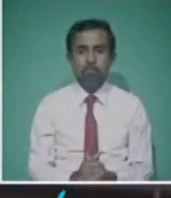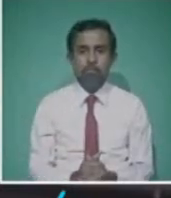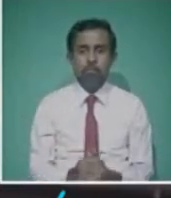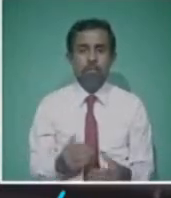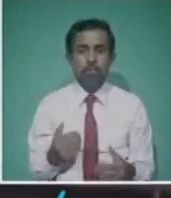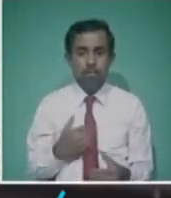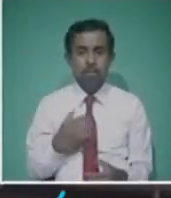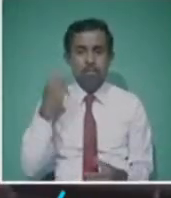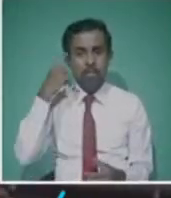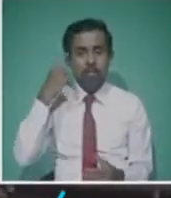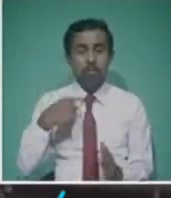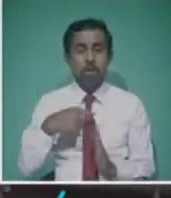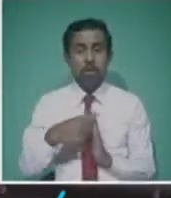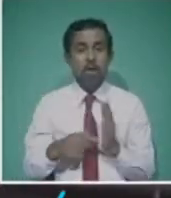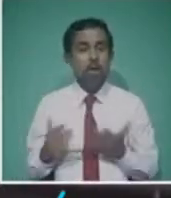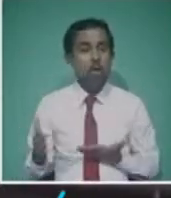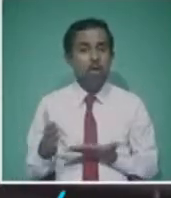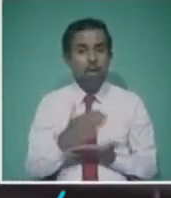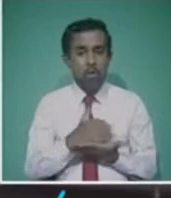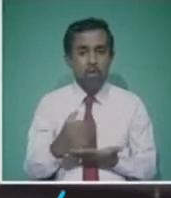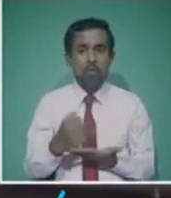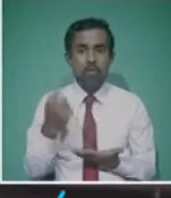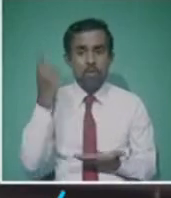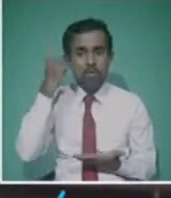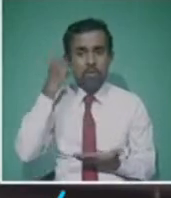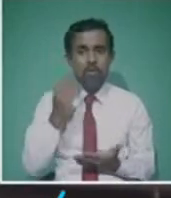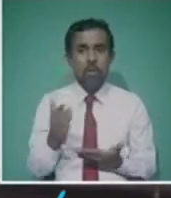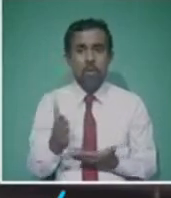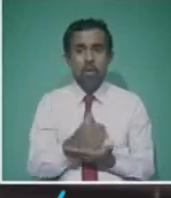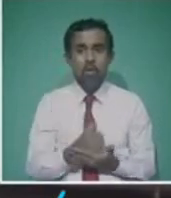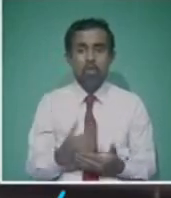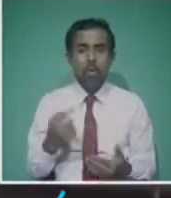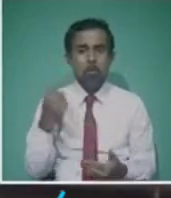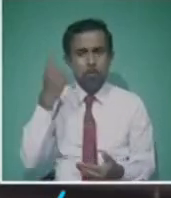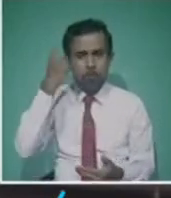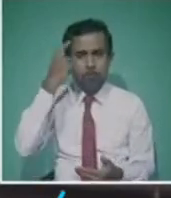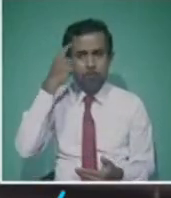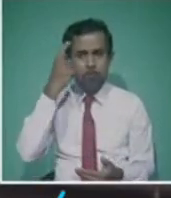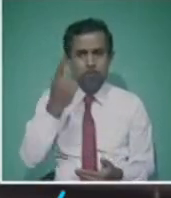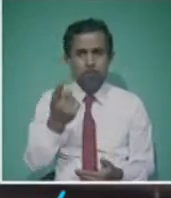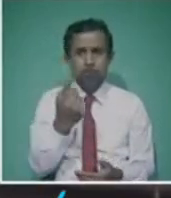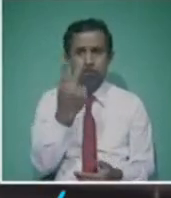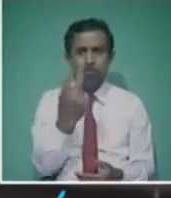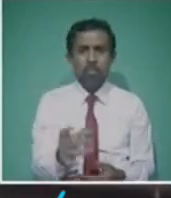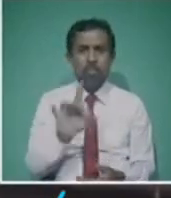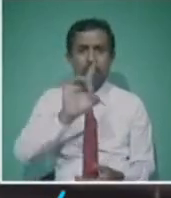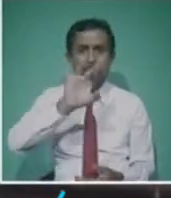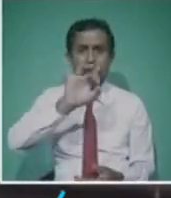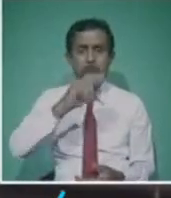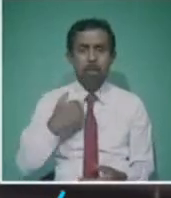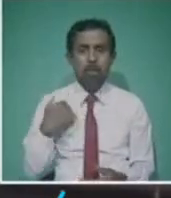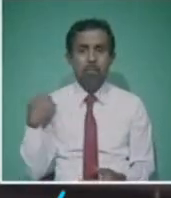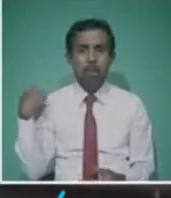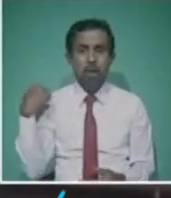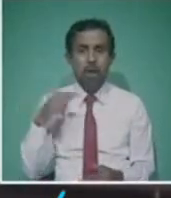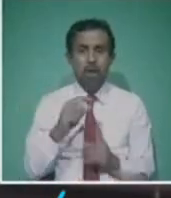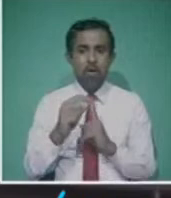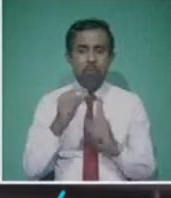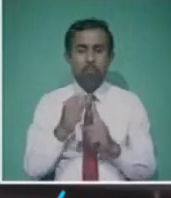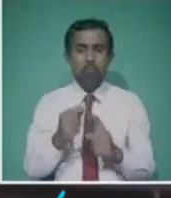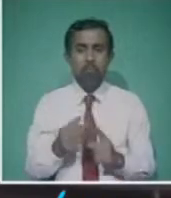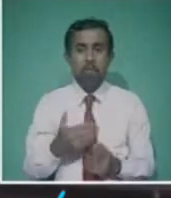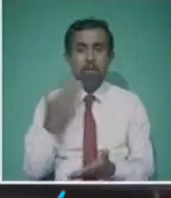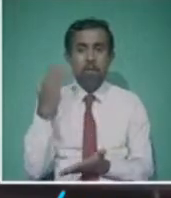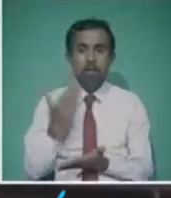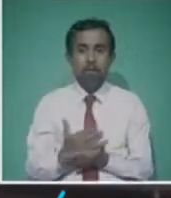मन देराटे सीएल दिनाम दवा हेमोट मत कैती दिदास पहाड़ी मम आप पार्लिमेंट गमन